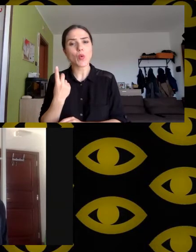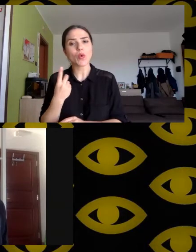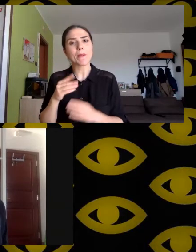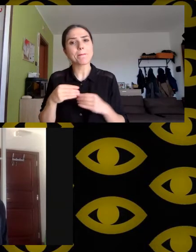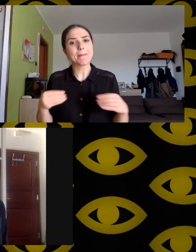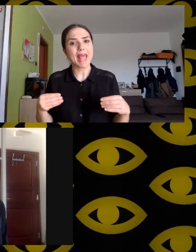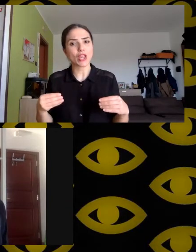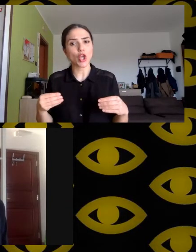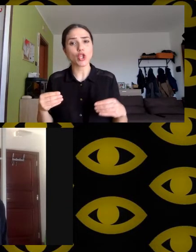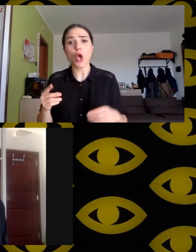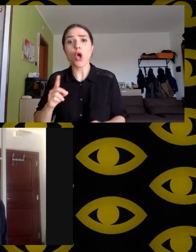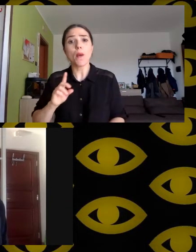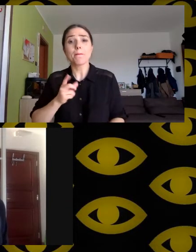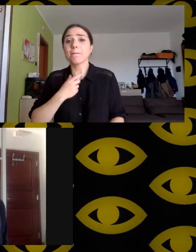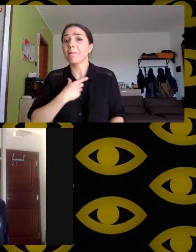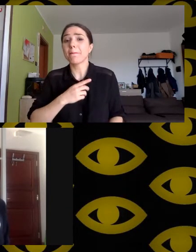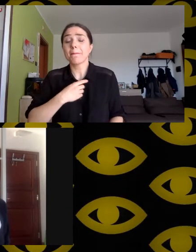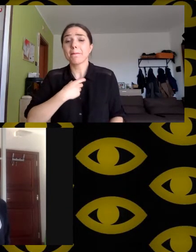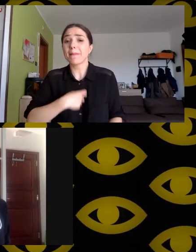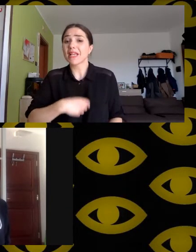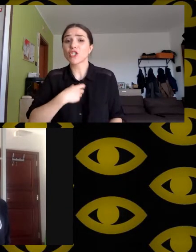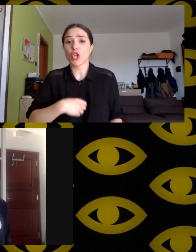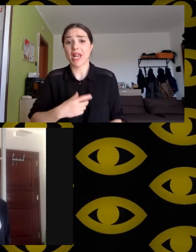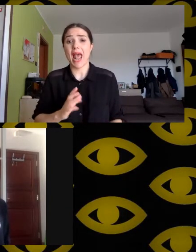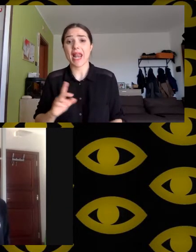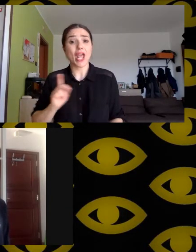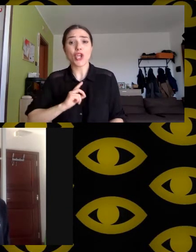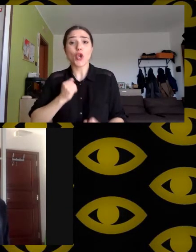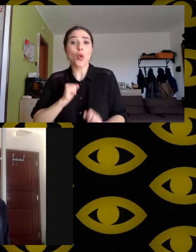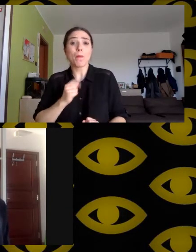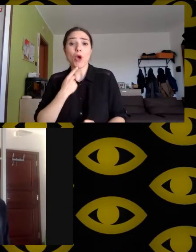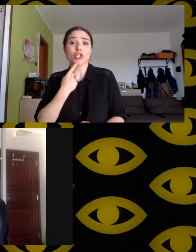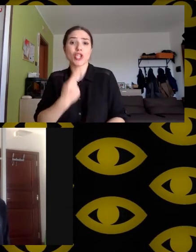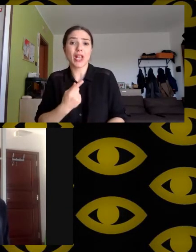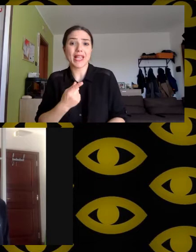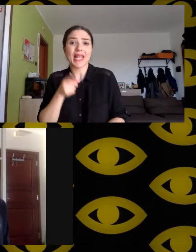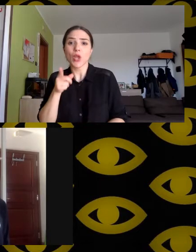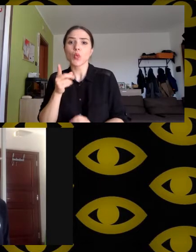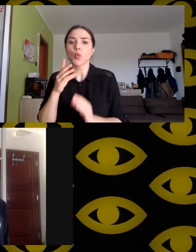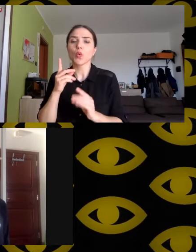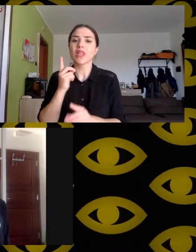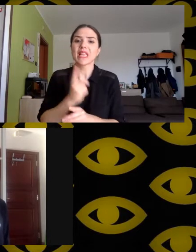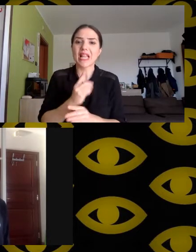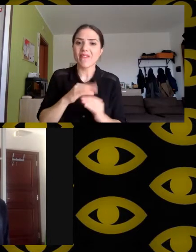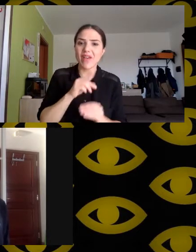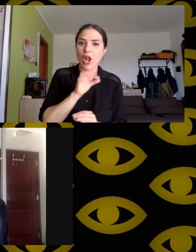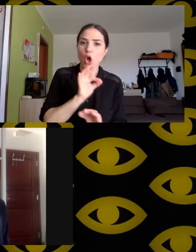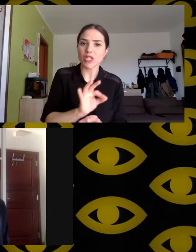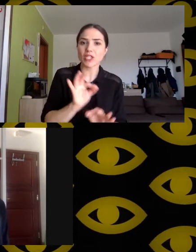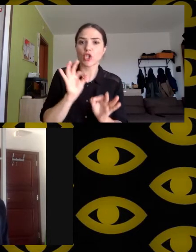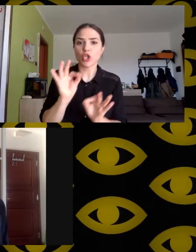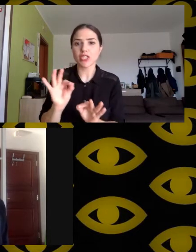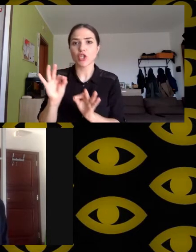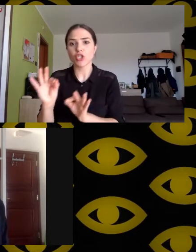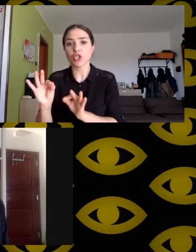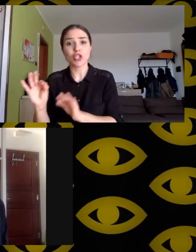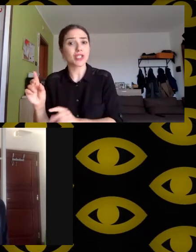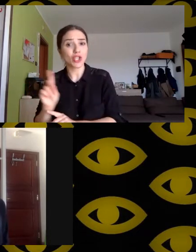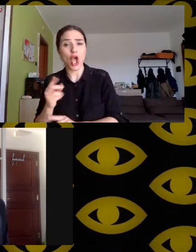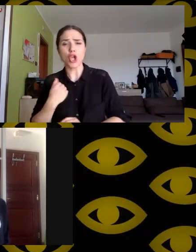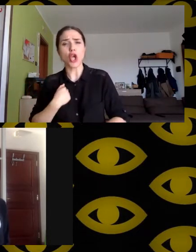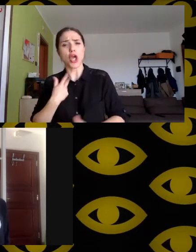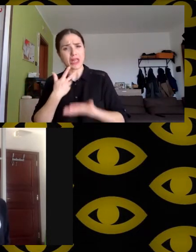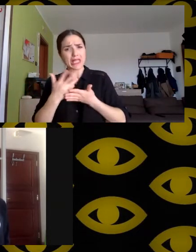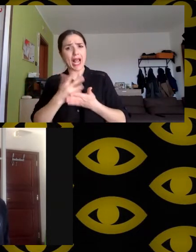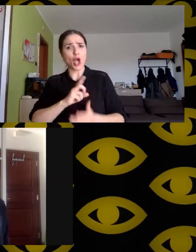metodo che sia il proprio metodo. Non sono io che ti dico quello che devi fare, ti dico come l'ho fatto io,